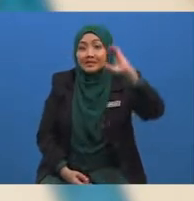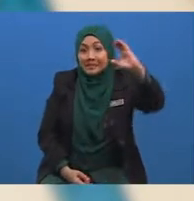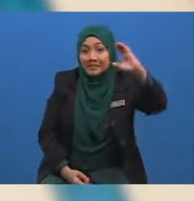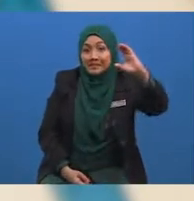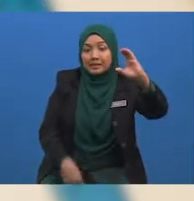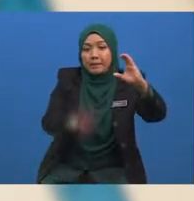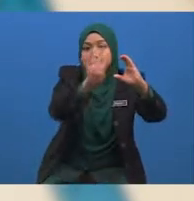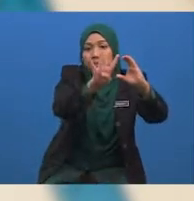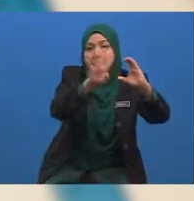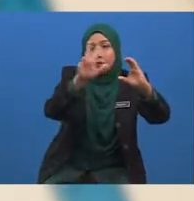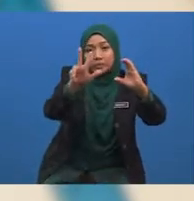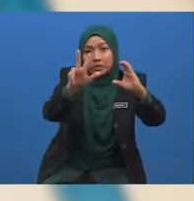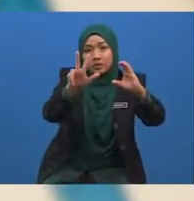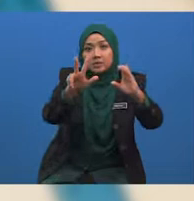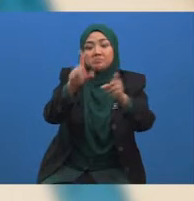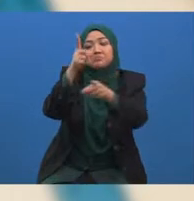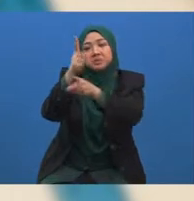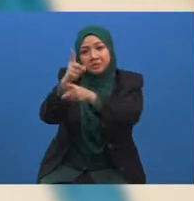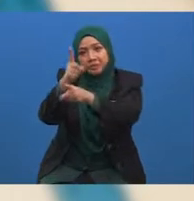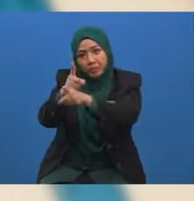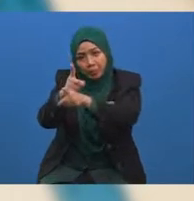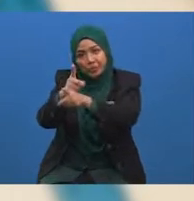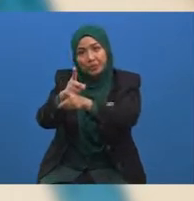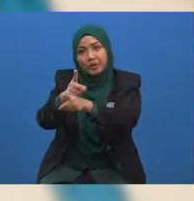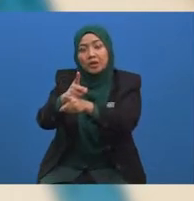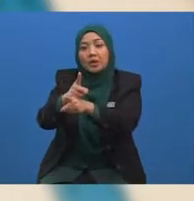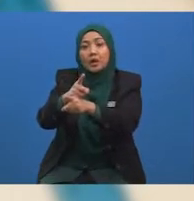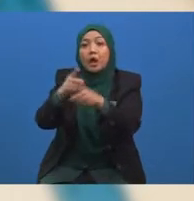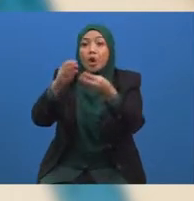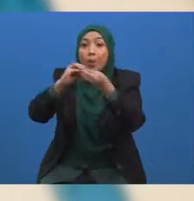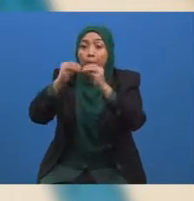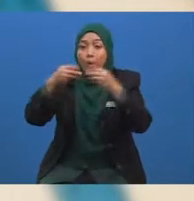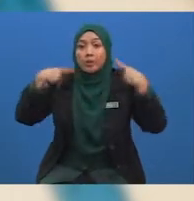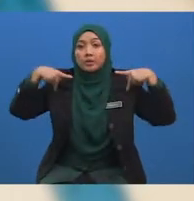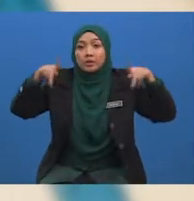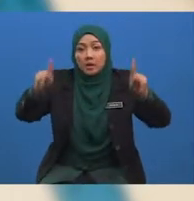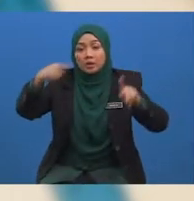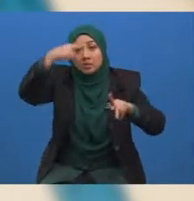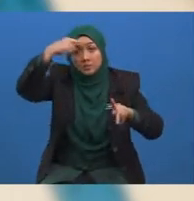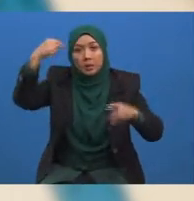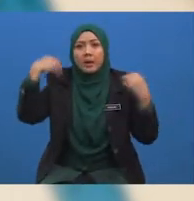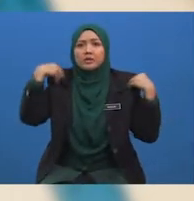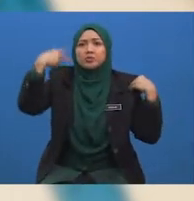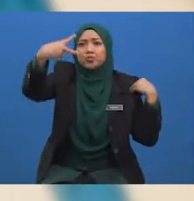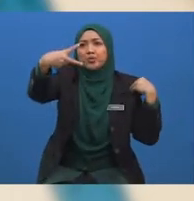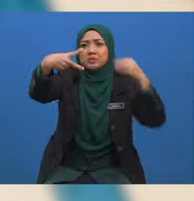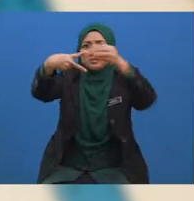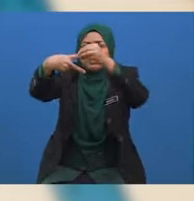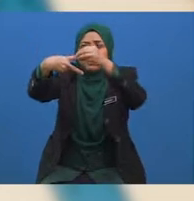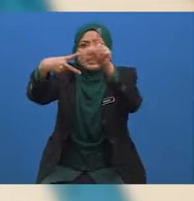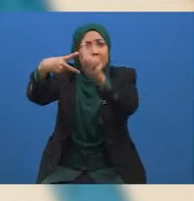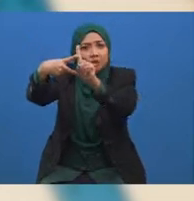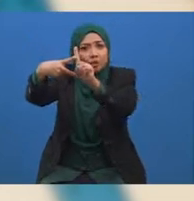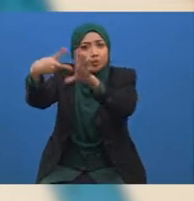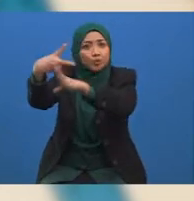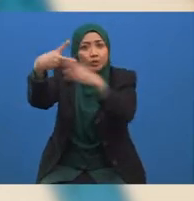43 adalah nombor perdana. Ini kerana ia hanya boleh dibahagi dengan